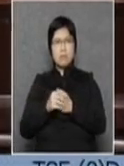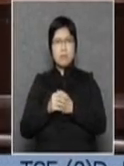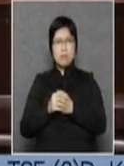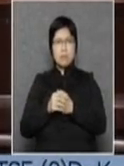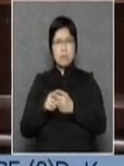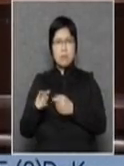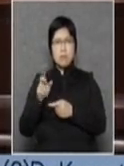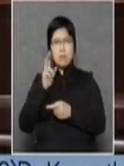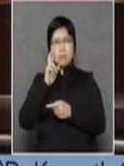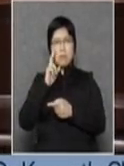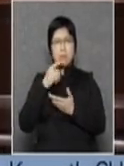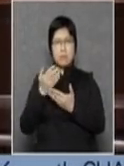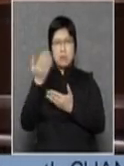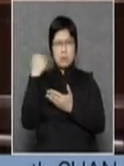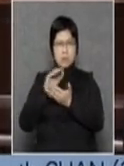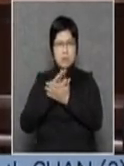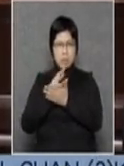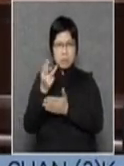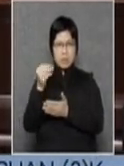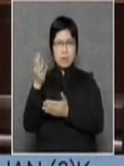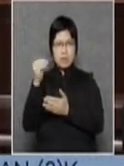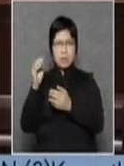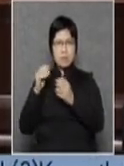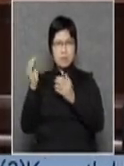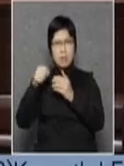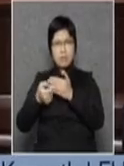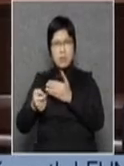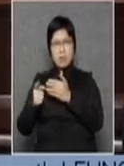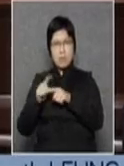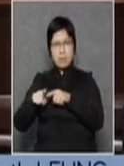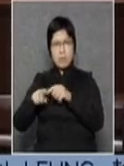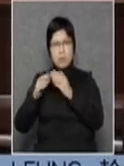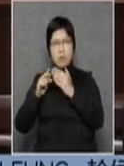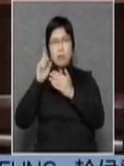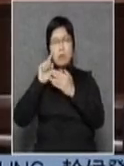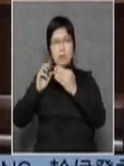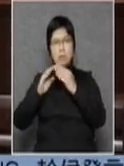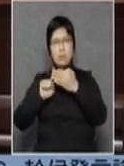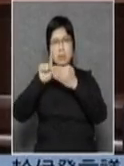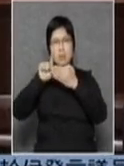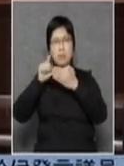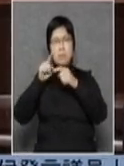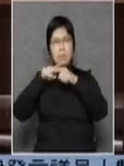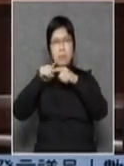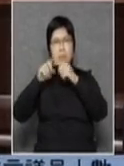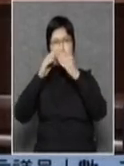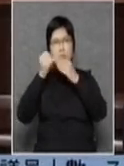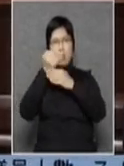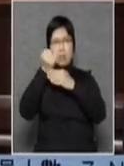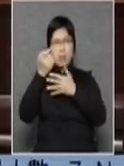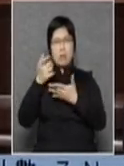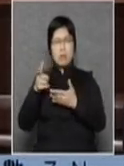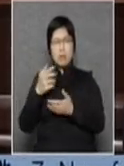等於住緊三四十年前嘅山邊木屋同埋天台屋嘅水深火熱之中嘅香港人能